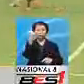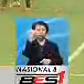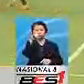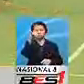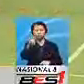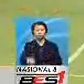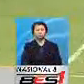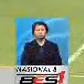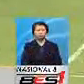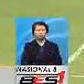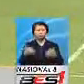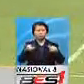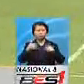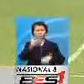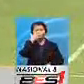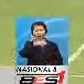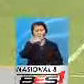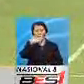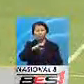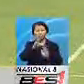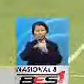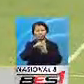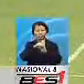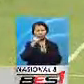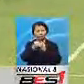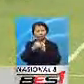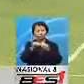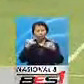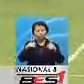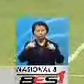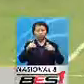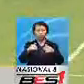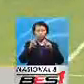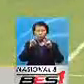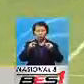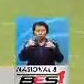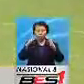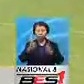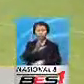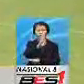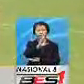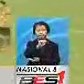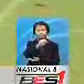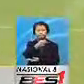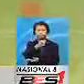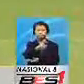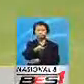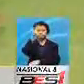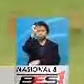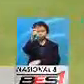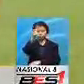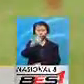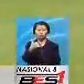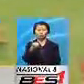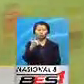pelawat. Perlawanan menjadi panas di minit-minit terakhir permainan sehingga menyaksikan pemain Bahrain Haman Ali dilayangkan kad